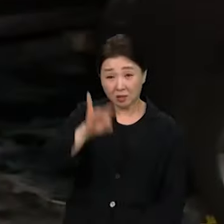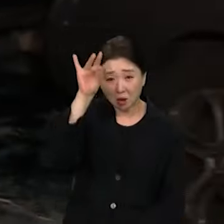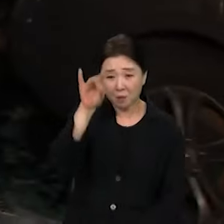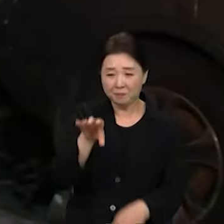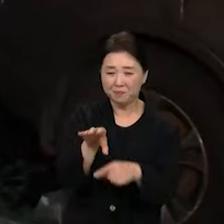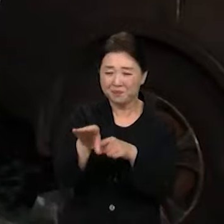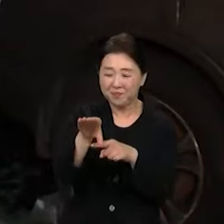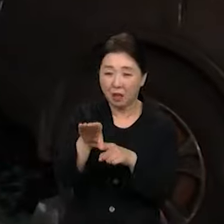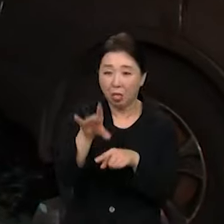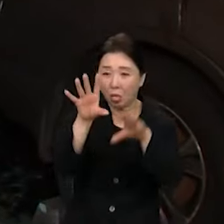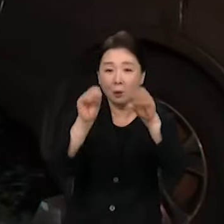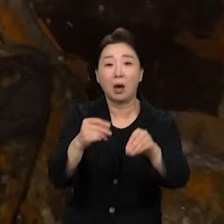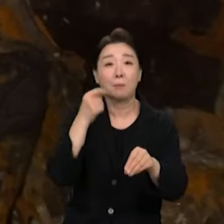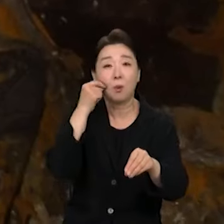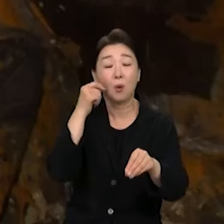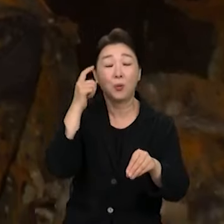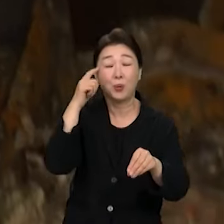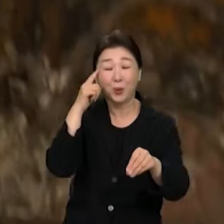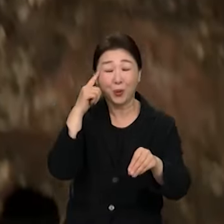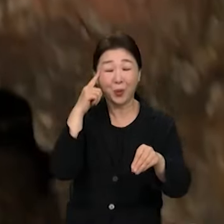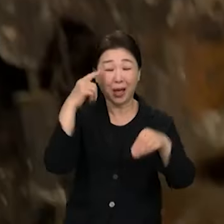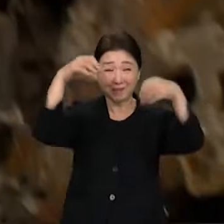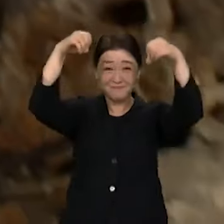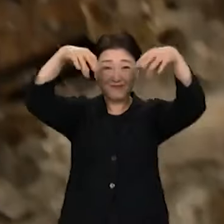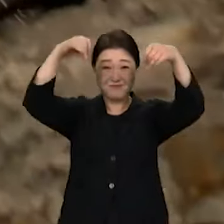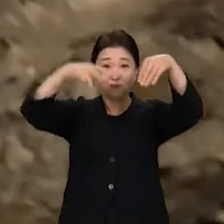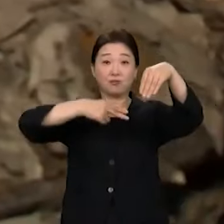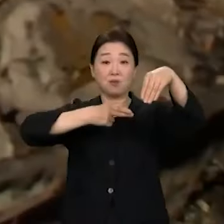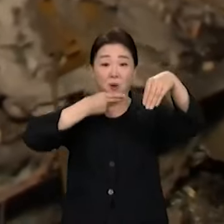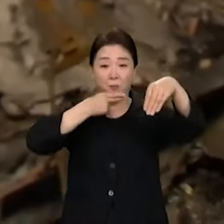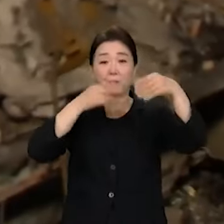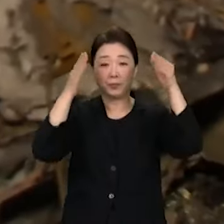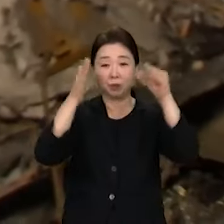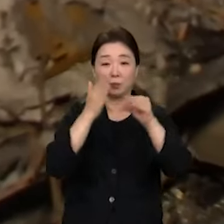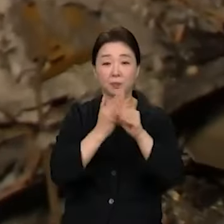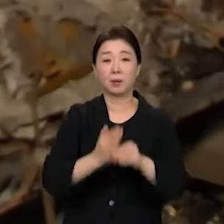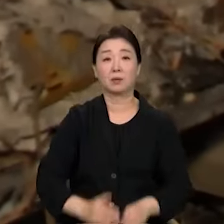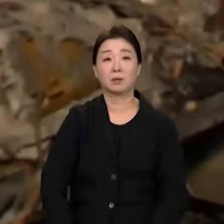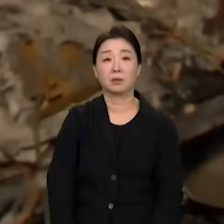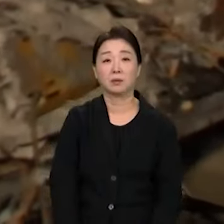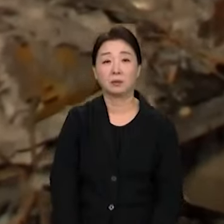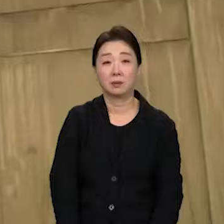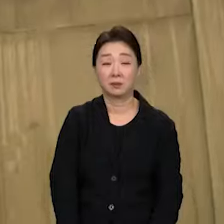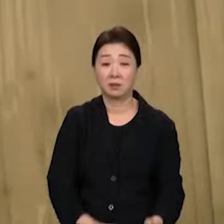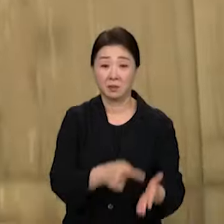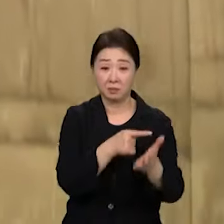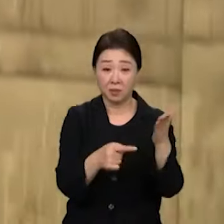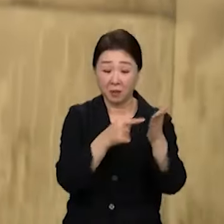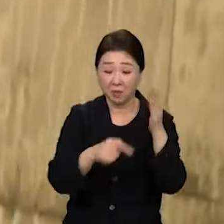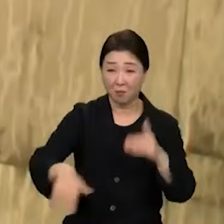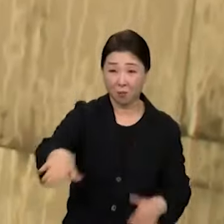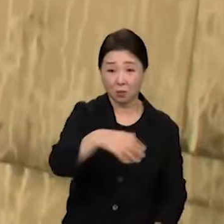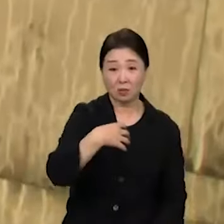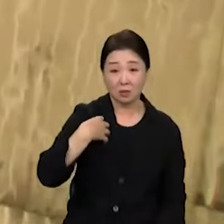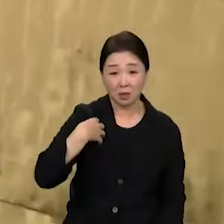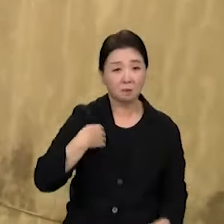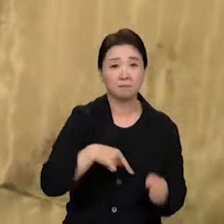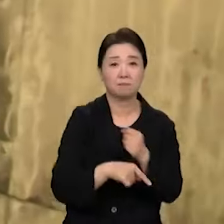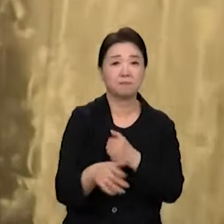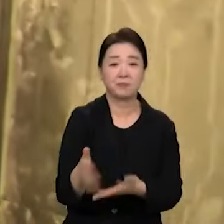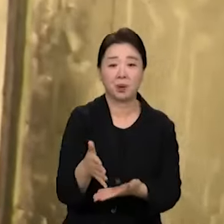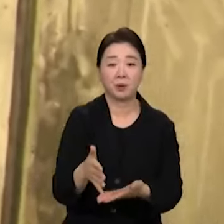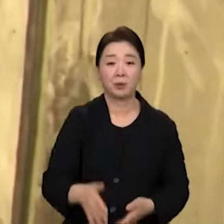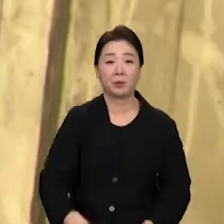제대로 안 된 점, 스프링클러가 작동하지 않은 점 등에 주목하고 있습니다. 피해 전체를 책임질 이유는 없는